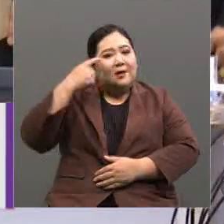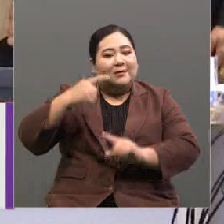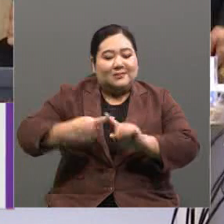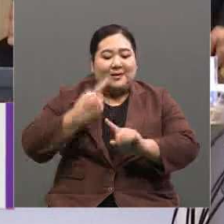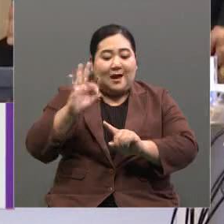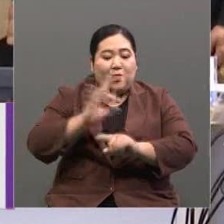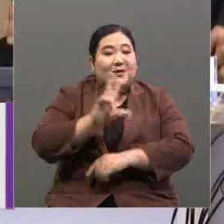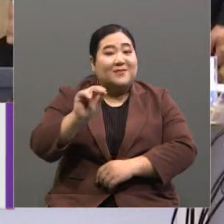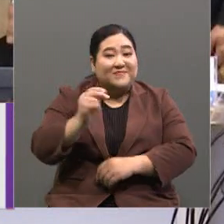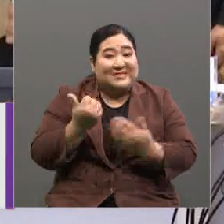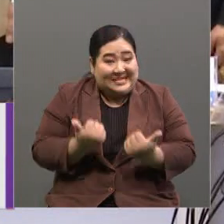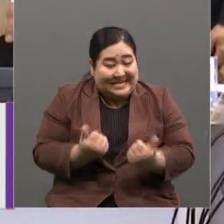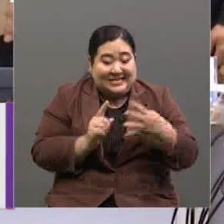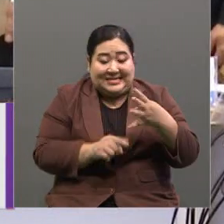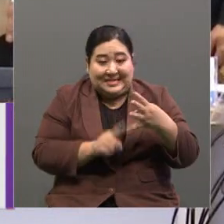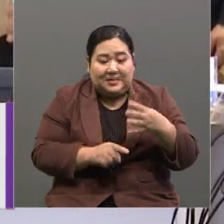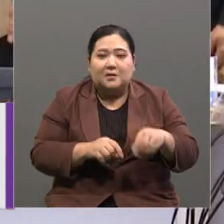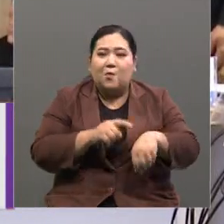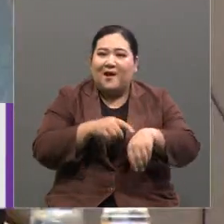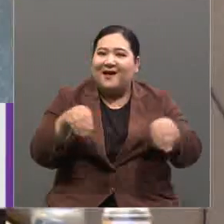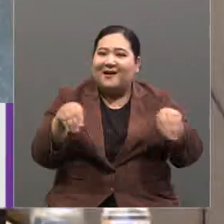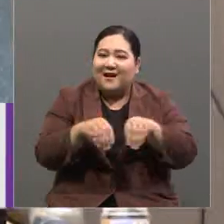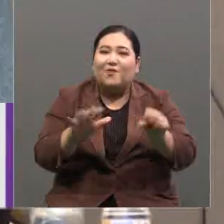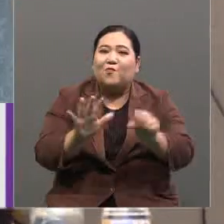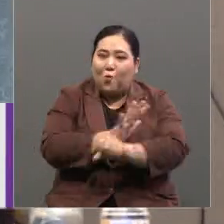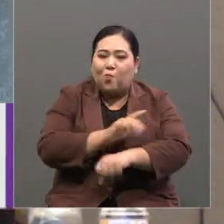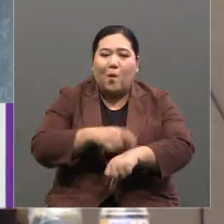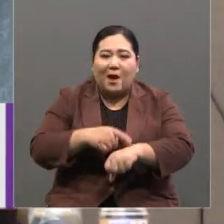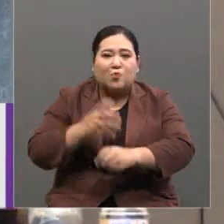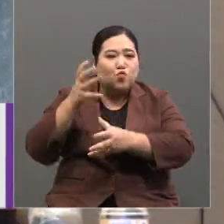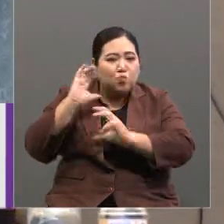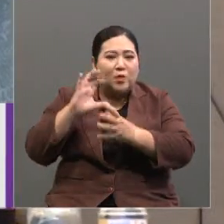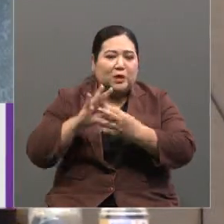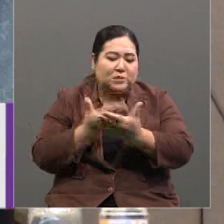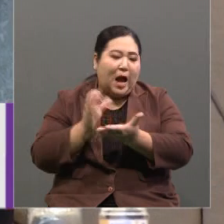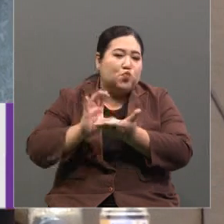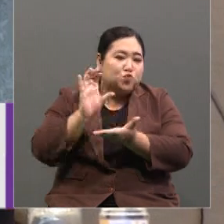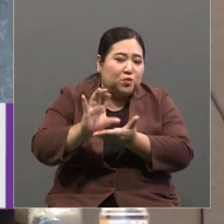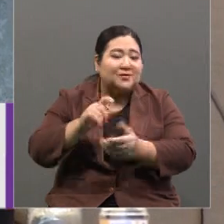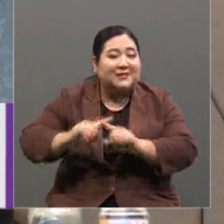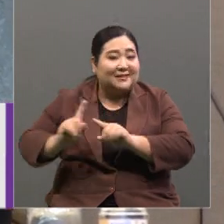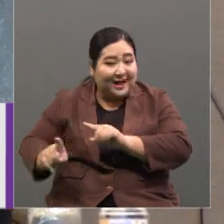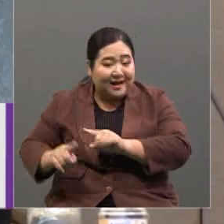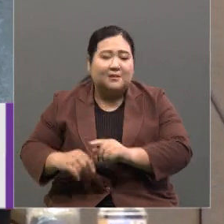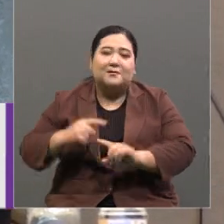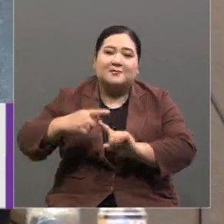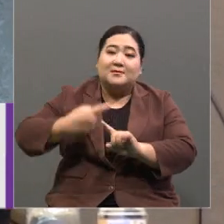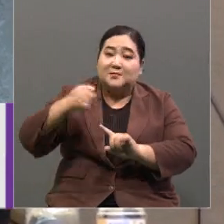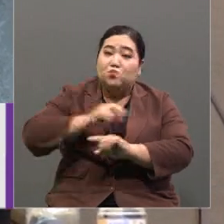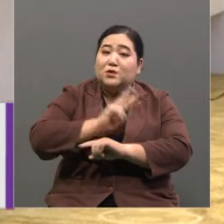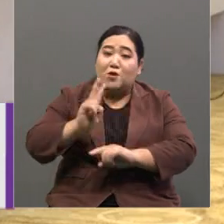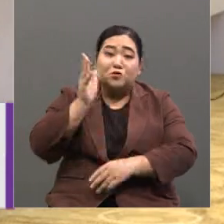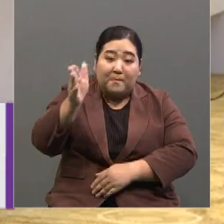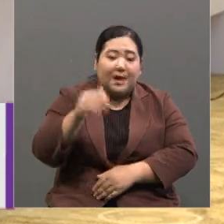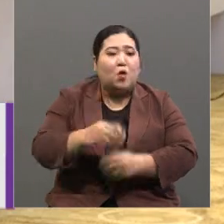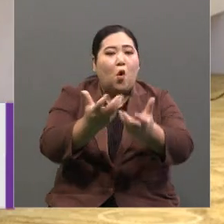30กันยายนนี้นะครับก็จะครบกำหนดกรอบระยะเวลาทบทวนต้นทุนและในวันที่2ตุลาคมก็จะเห็นสิน